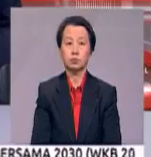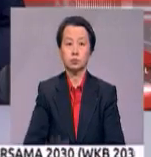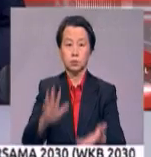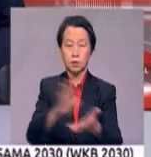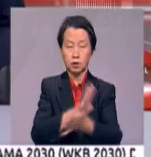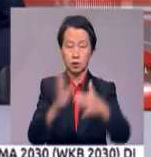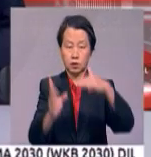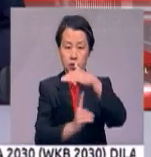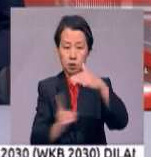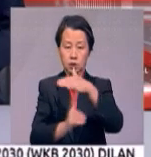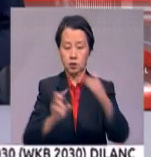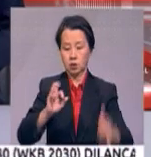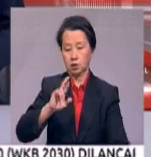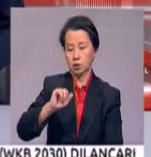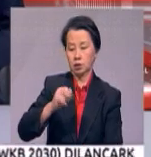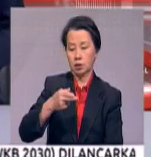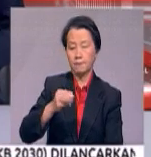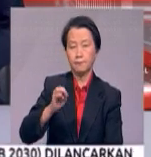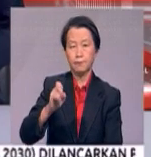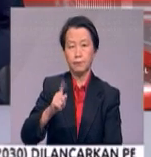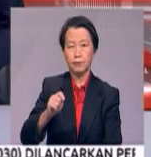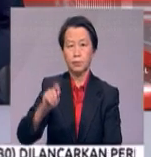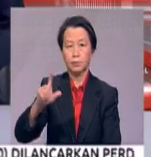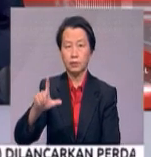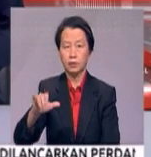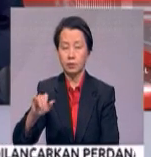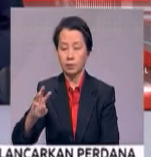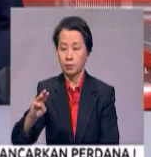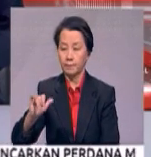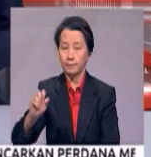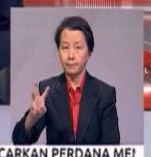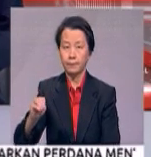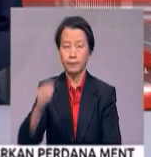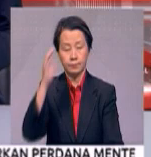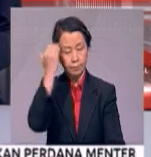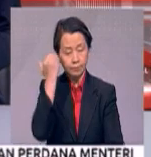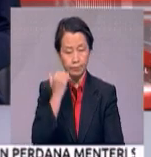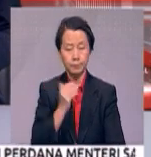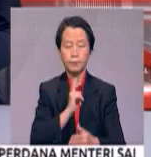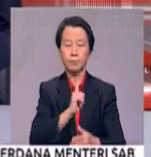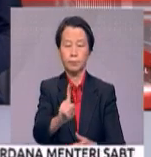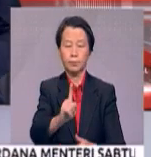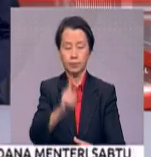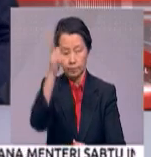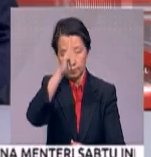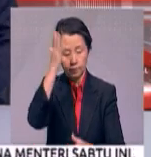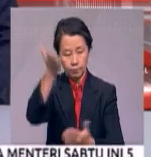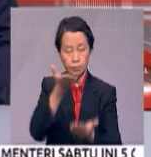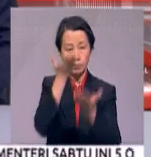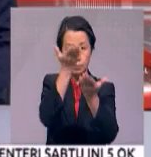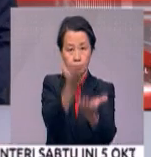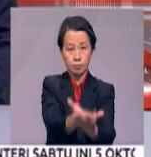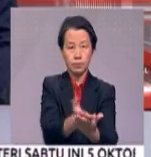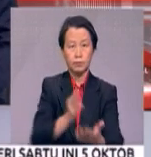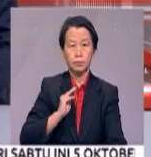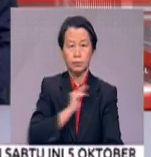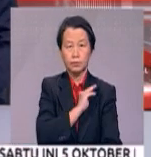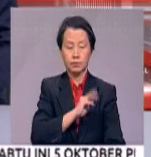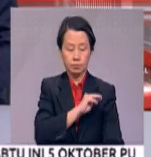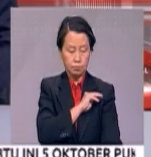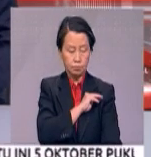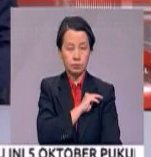Kertas dasar rahmatan lil alamin menerusi konsep maqasid syariah dalam urus tadbir kerajaan akan dikemukakan kepada Majlis Jemaah